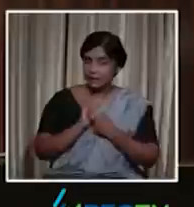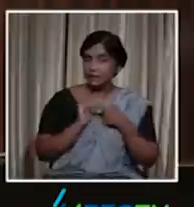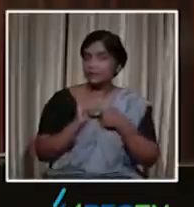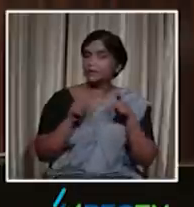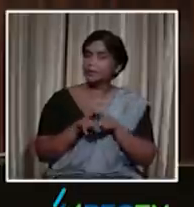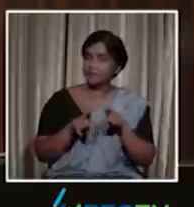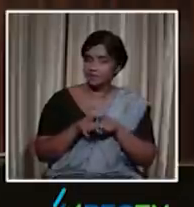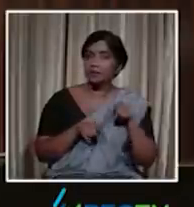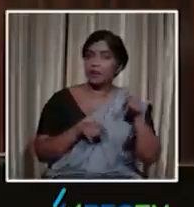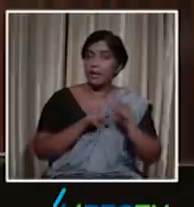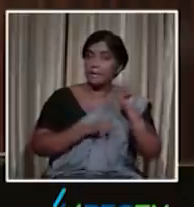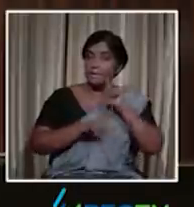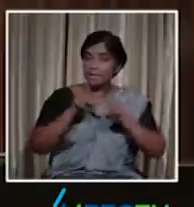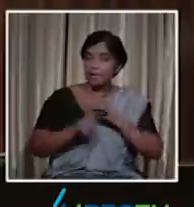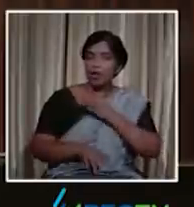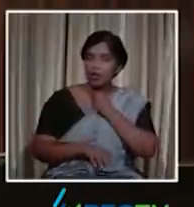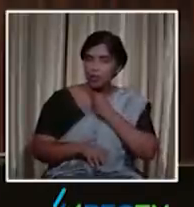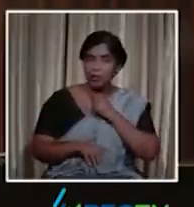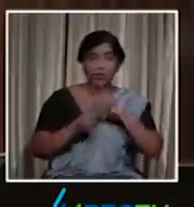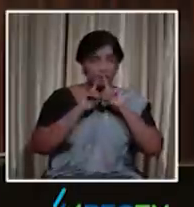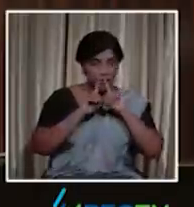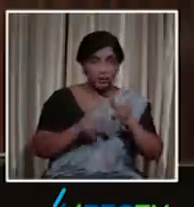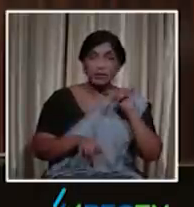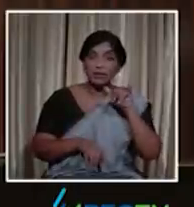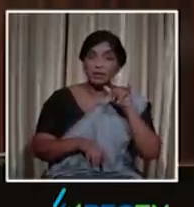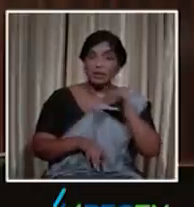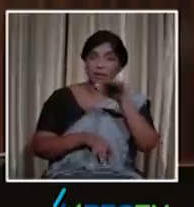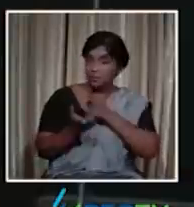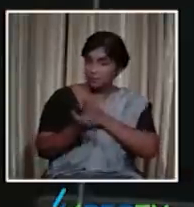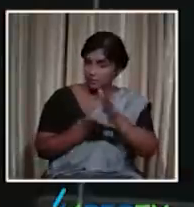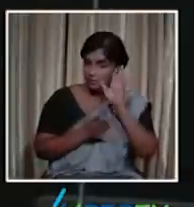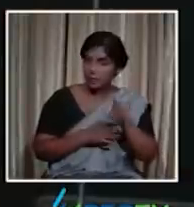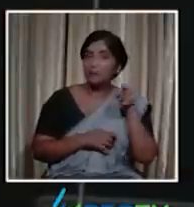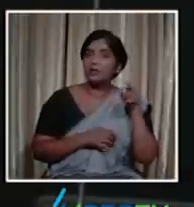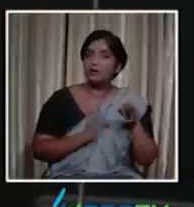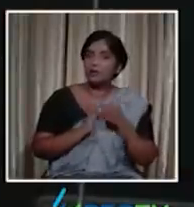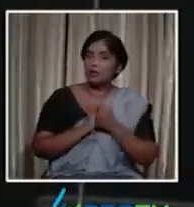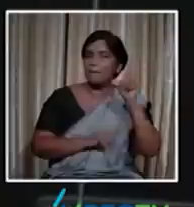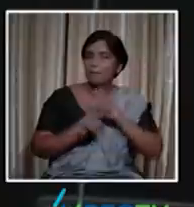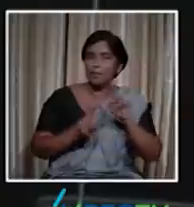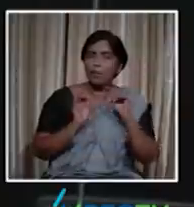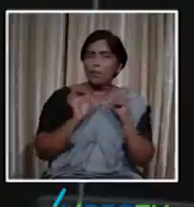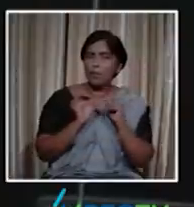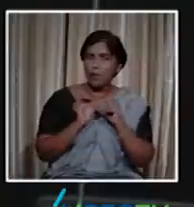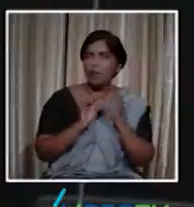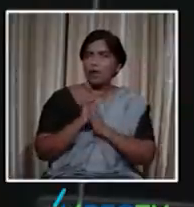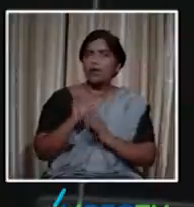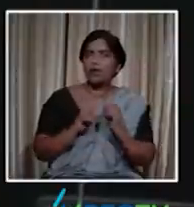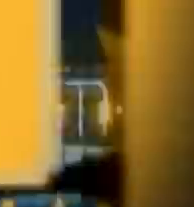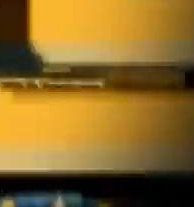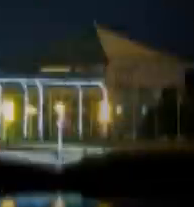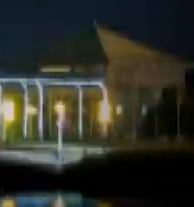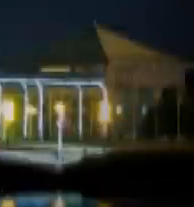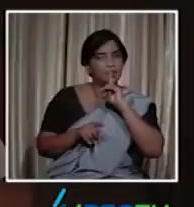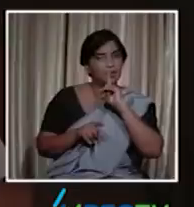කියලා. මේ සභාවට අසත්‍ය ප්‍රකාශ කරනවා නම් සමාජයේ නොමග යවනවා නම් මේ ගෞරව සභාවෙන් බුද්ධික මන්ත්‍රීතුමා සමාව ඉල්ලන්න